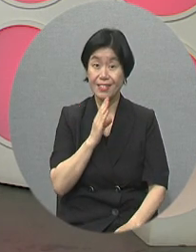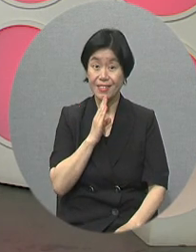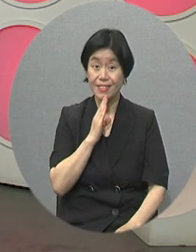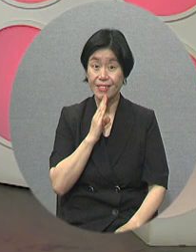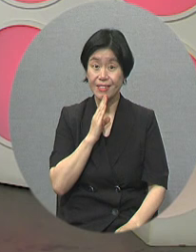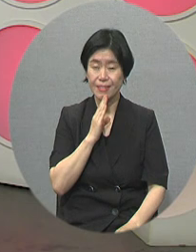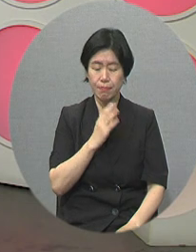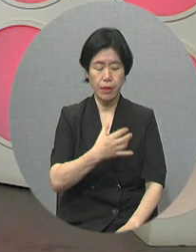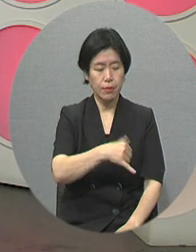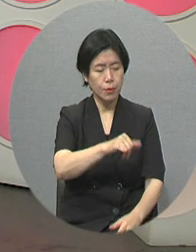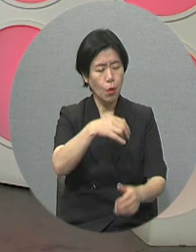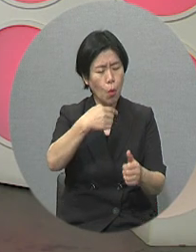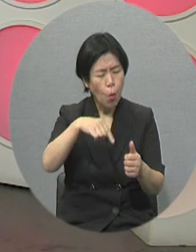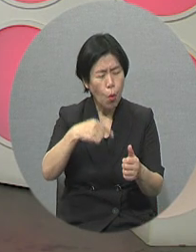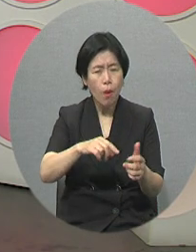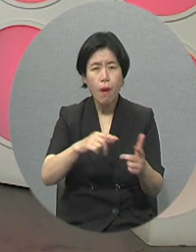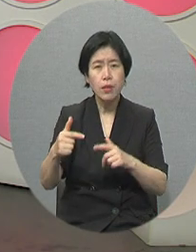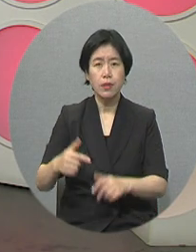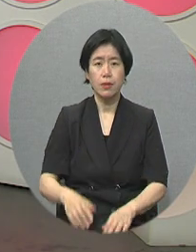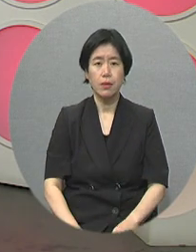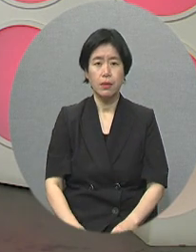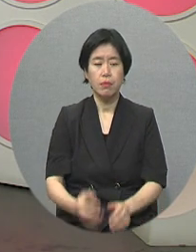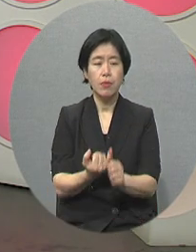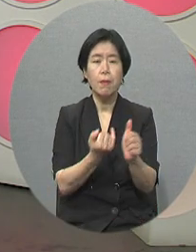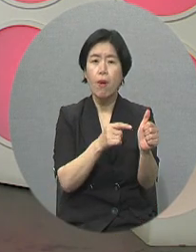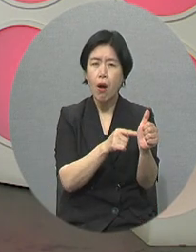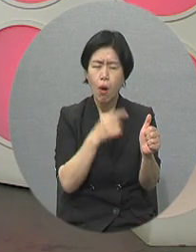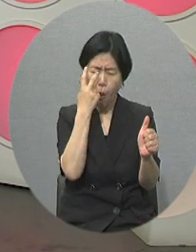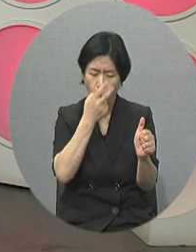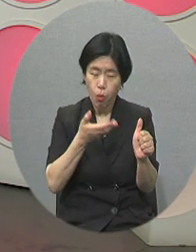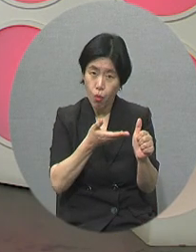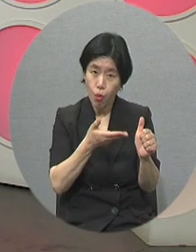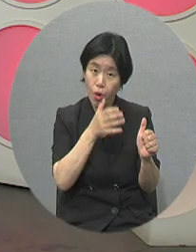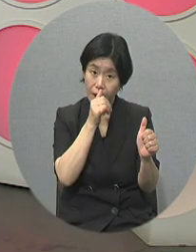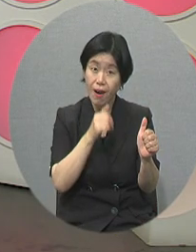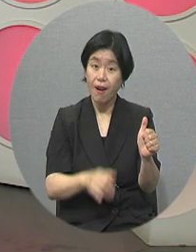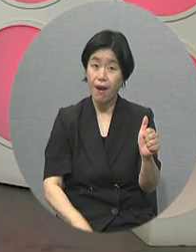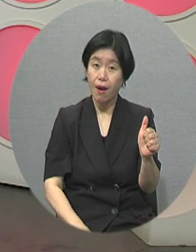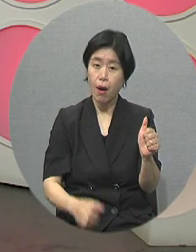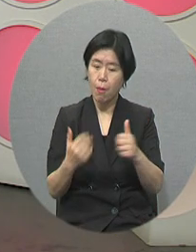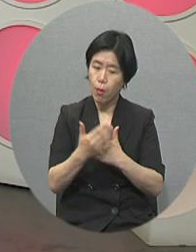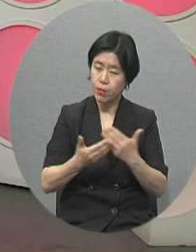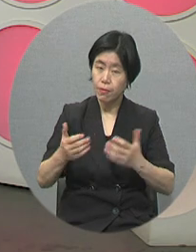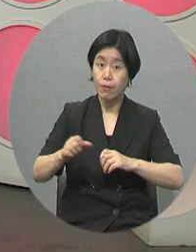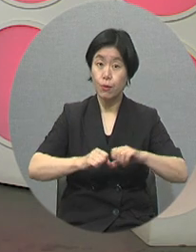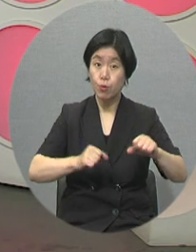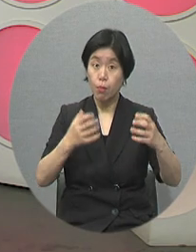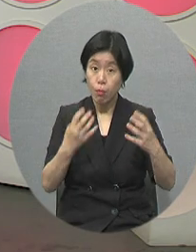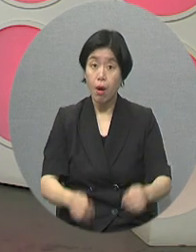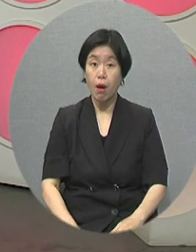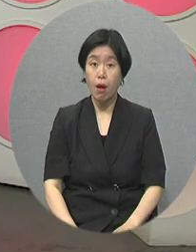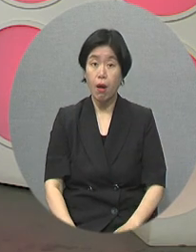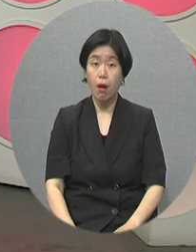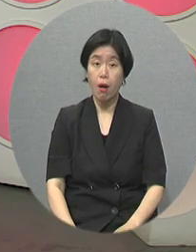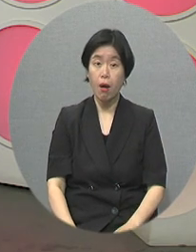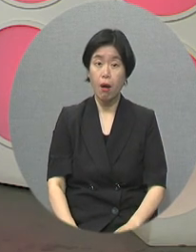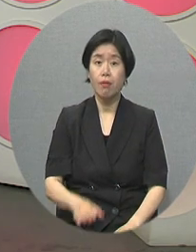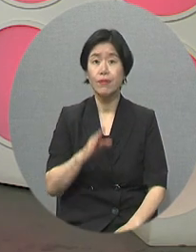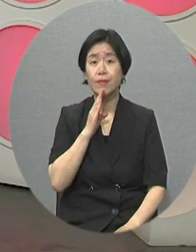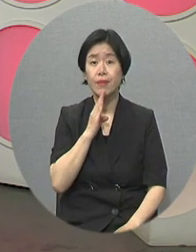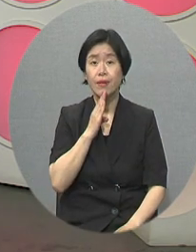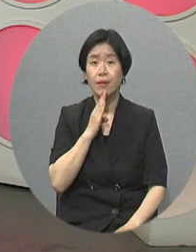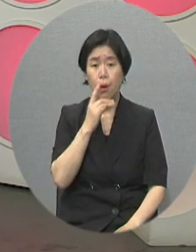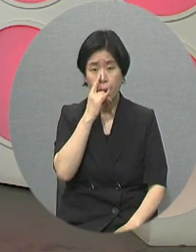온 거일 수도 있어요. 자녀 교육시키죠. 남편 돌보죠. 거기다 봉사활동도 하시죠. 위대한 옆집 것 같아.